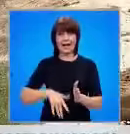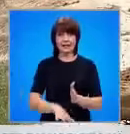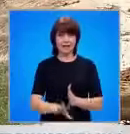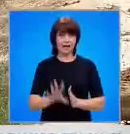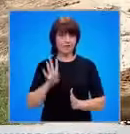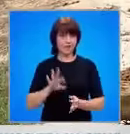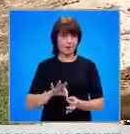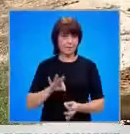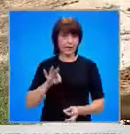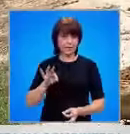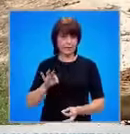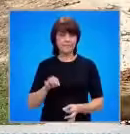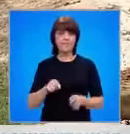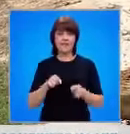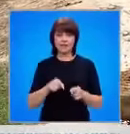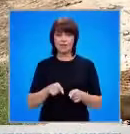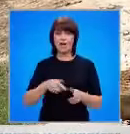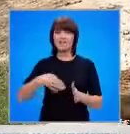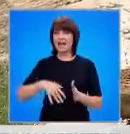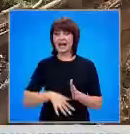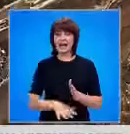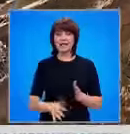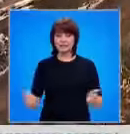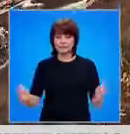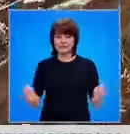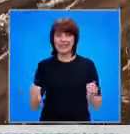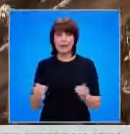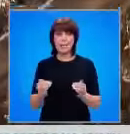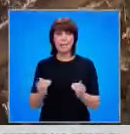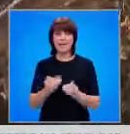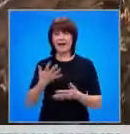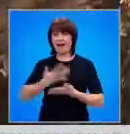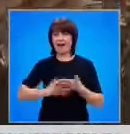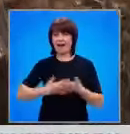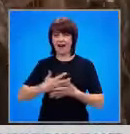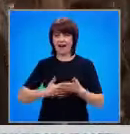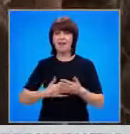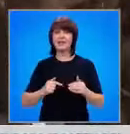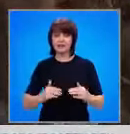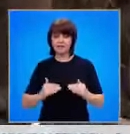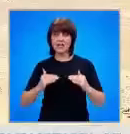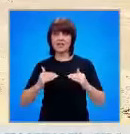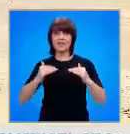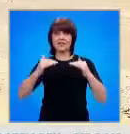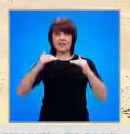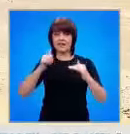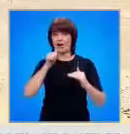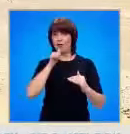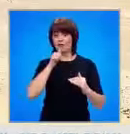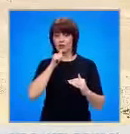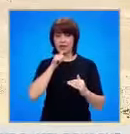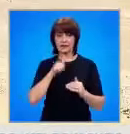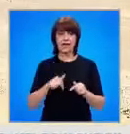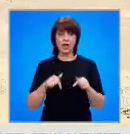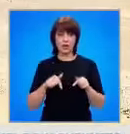преди. В този участък на реката се събират наносите от горното поречие и нивото на коритото се вдига постоянно. А тук до